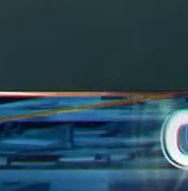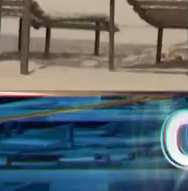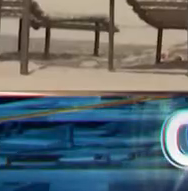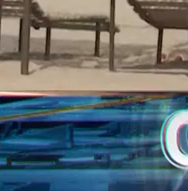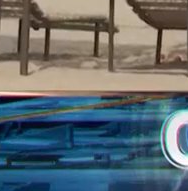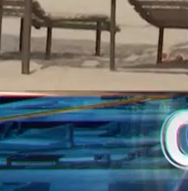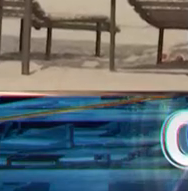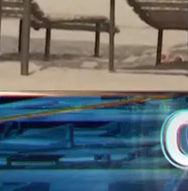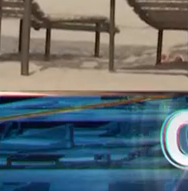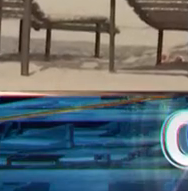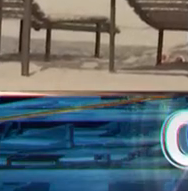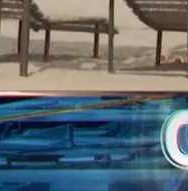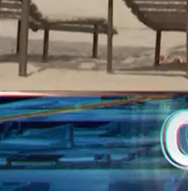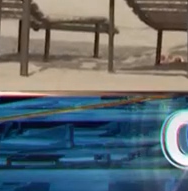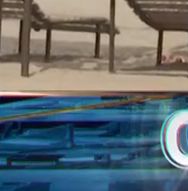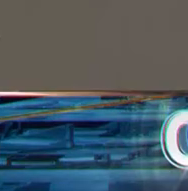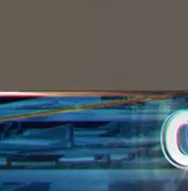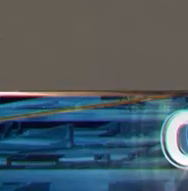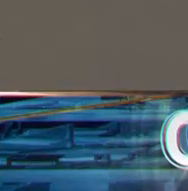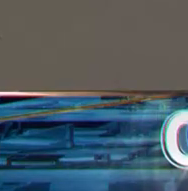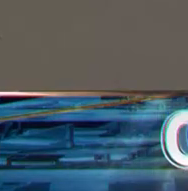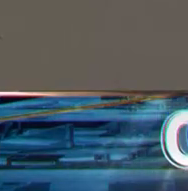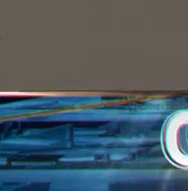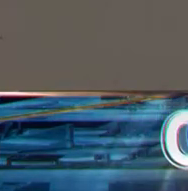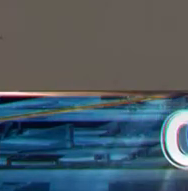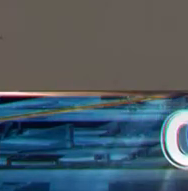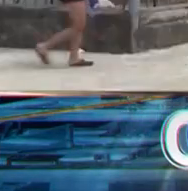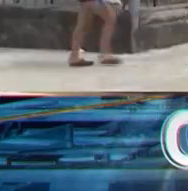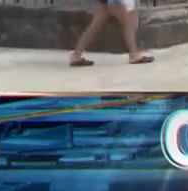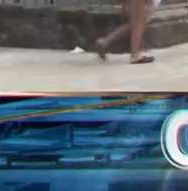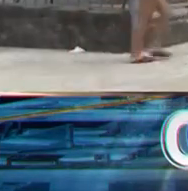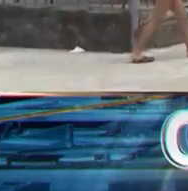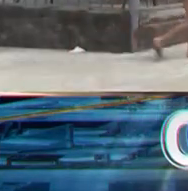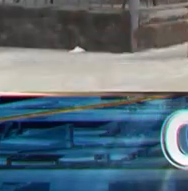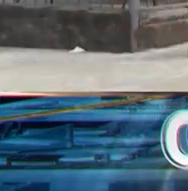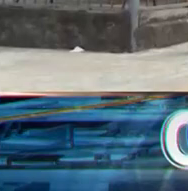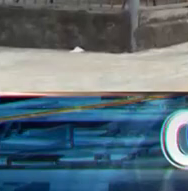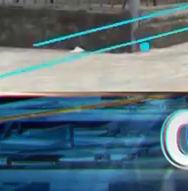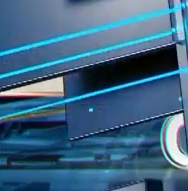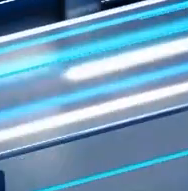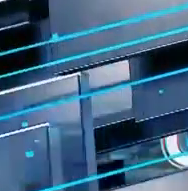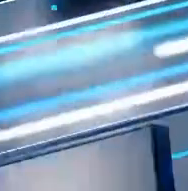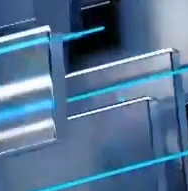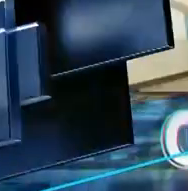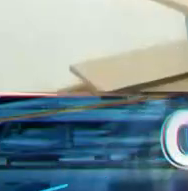Сезон открыт. Более 40 тысяч человек ждут нынешним летом на побережье озера Балхаш.